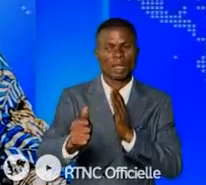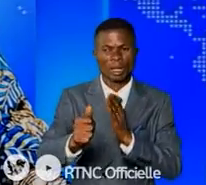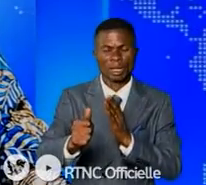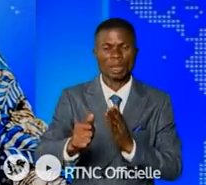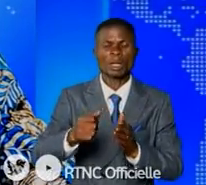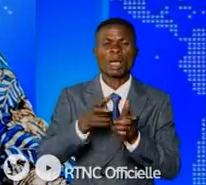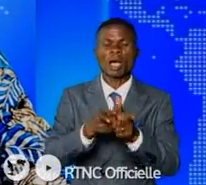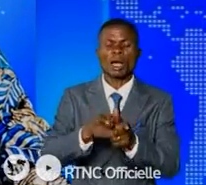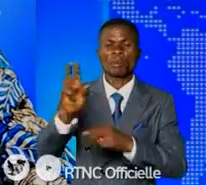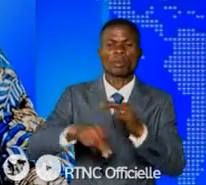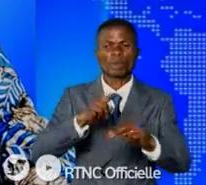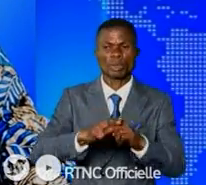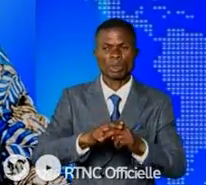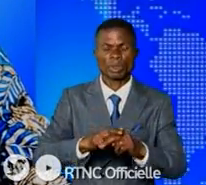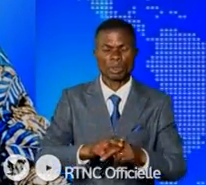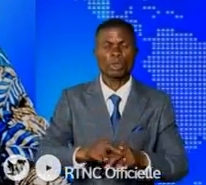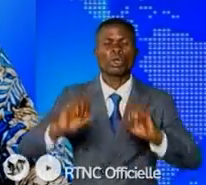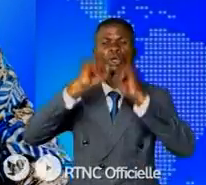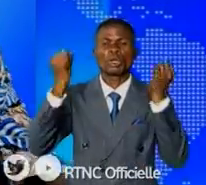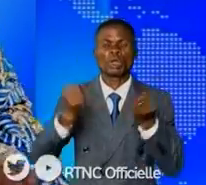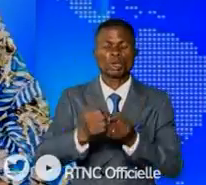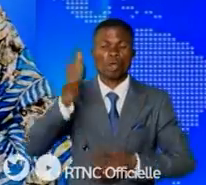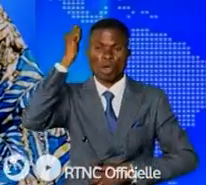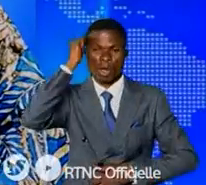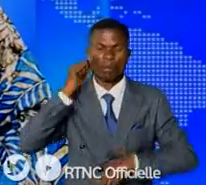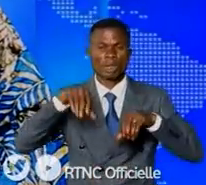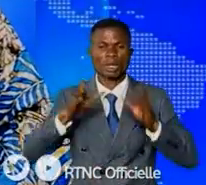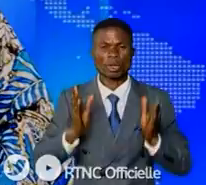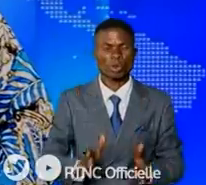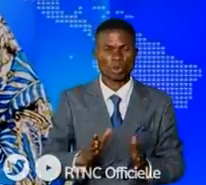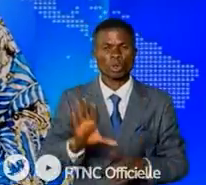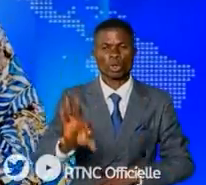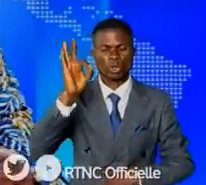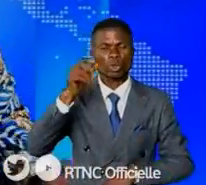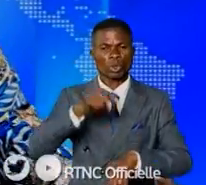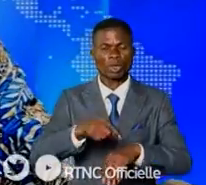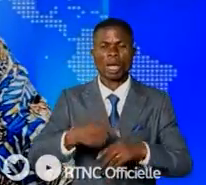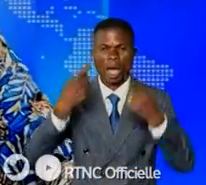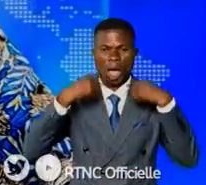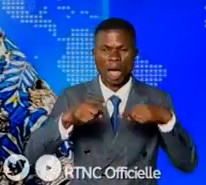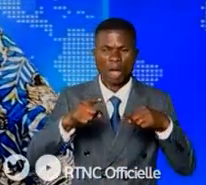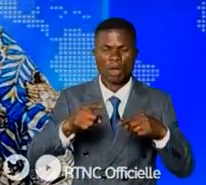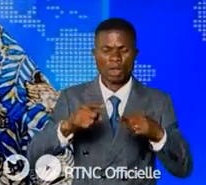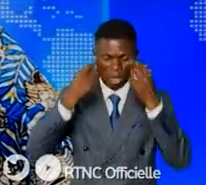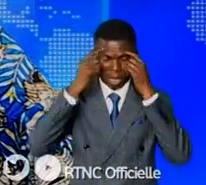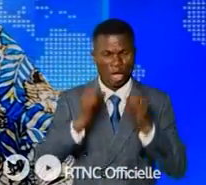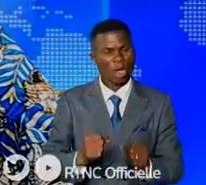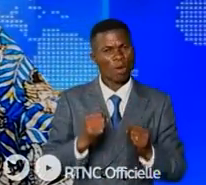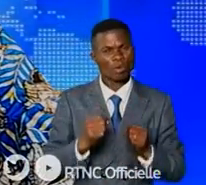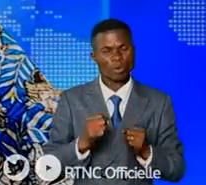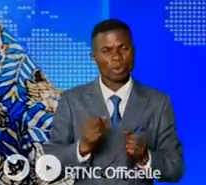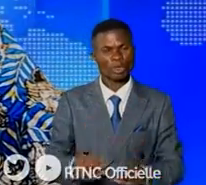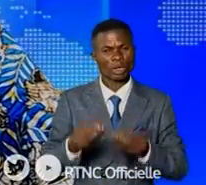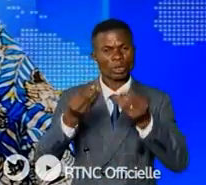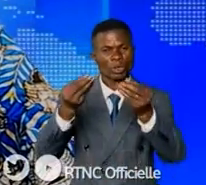d'armement national, les lignes maritimes congolaises saisissent donc l'occasion pour vous renouveler sa ferme détermination